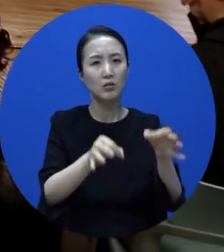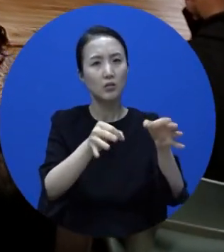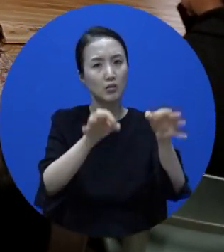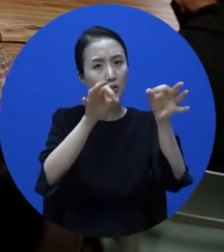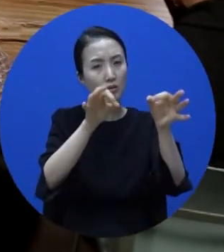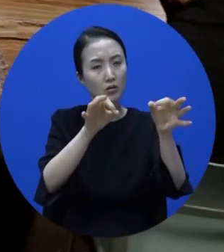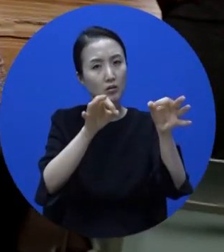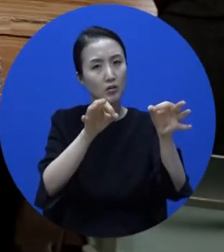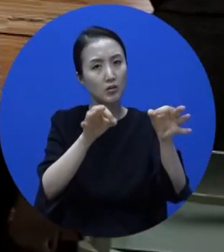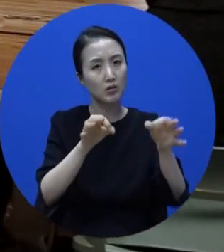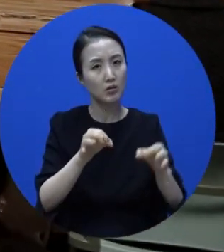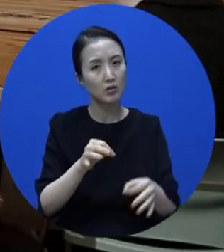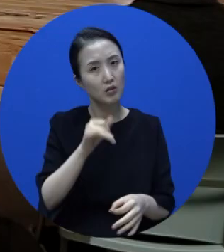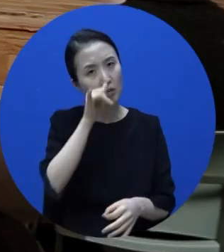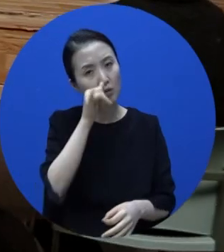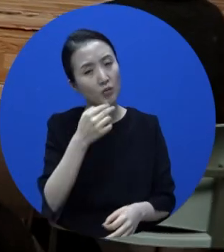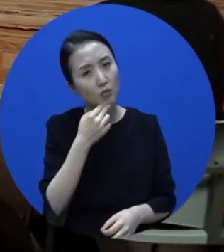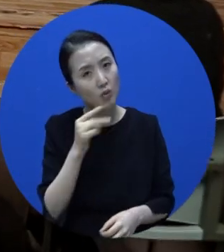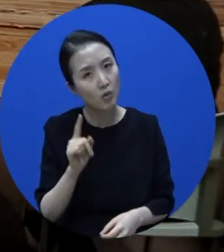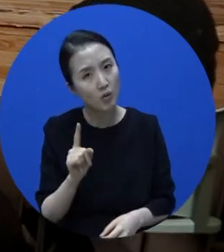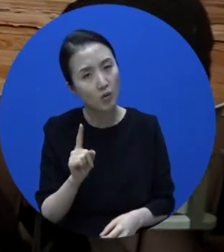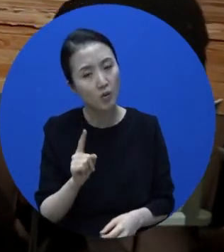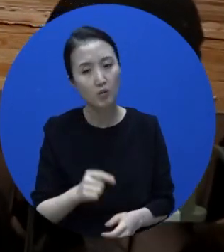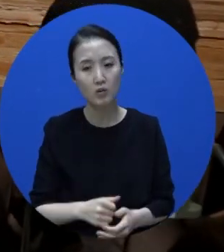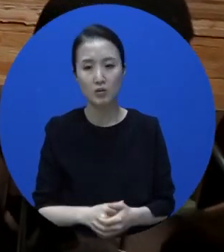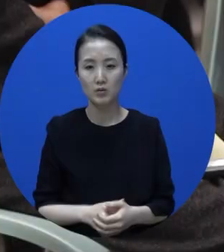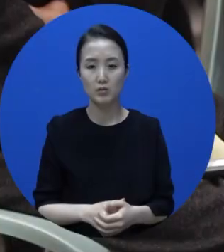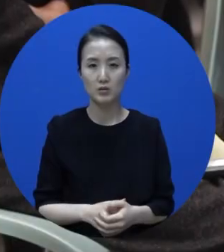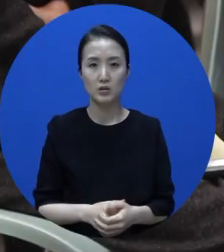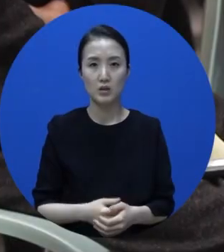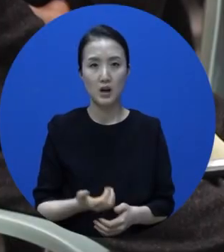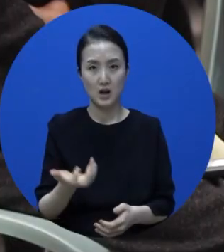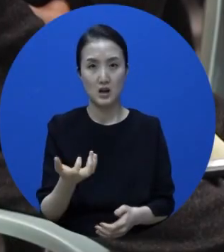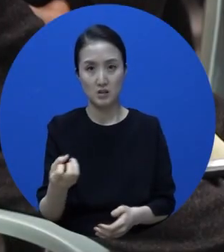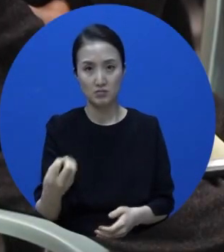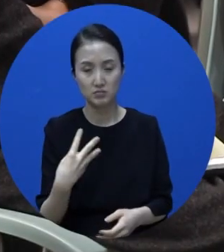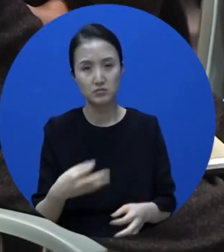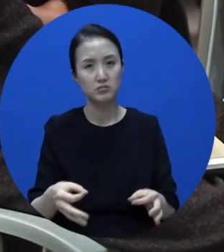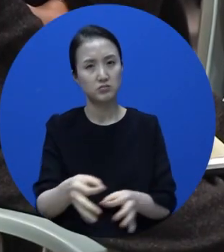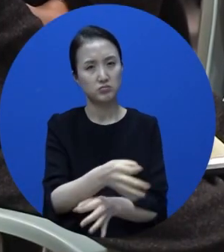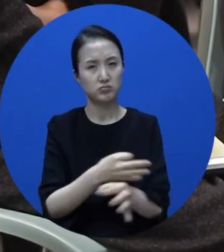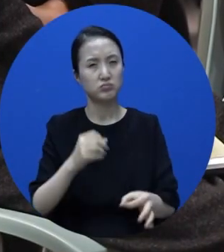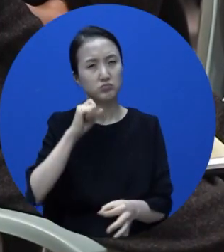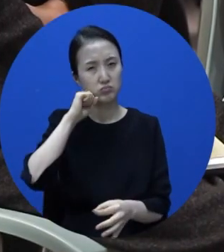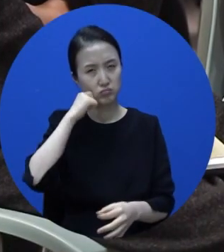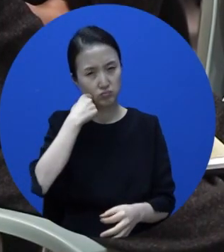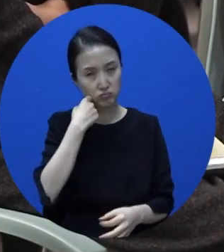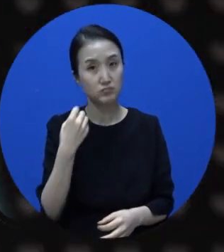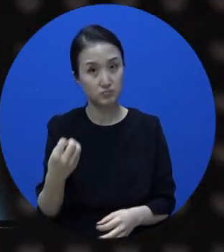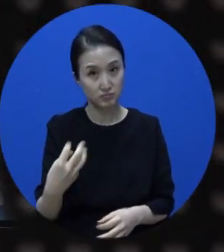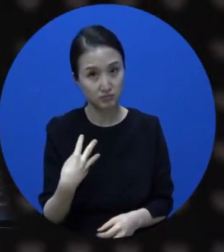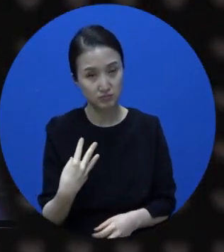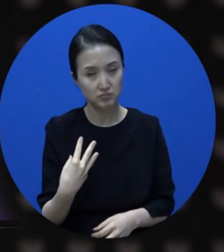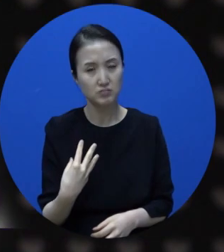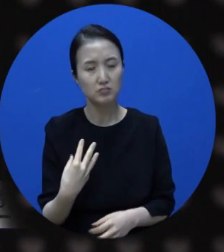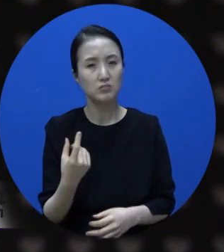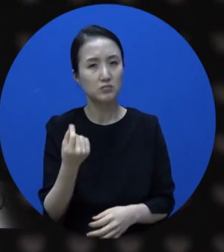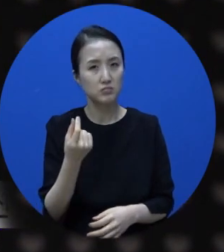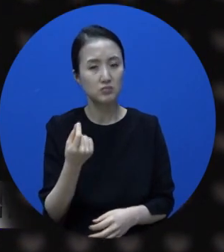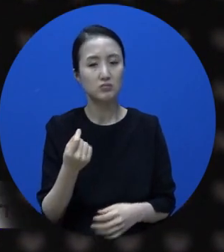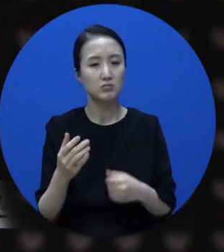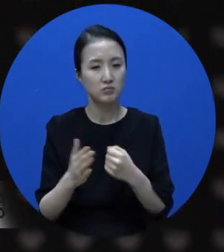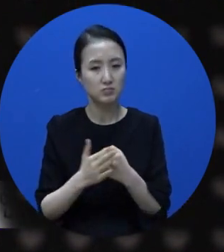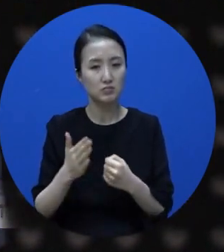우리 경계 아까 다 안 좋다 고 하셨잖아요 스스로 안좋다고 하셨잖아요 우리 경기가 이렇게 안 좋은데 그렇다면